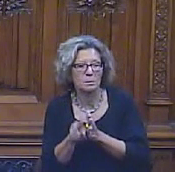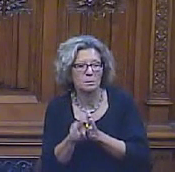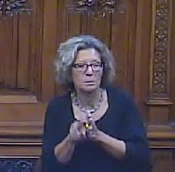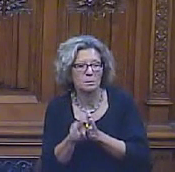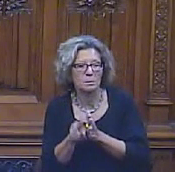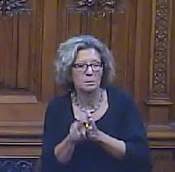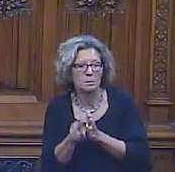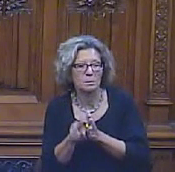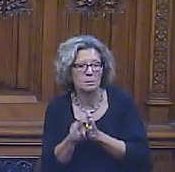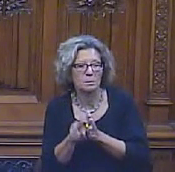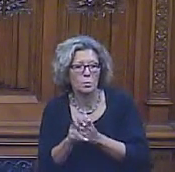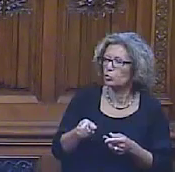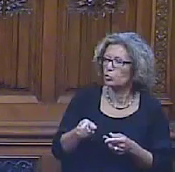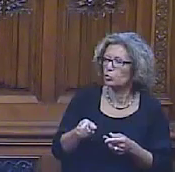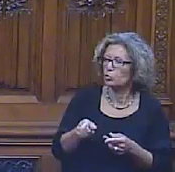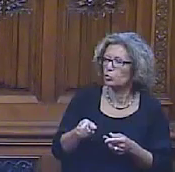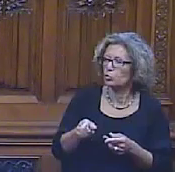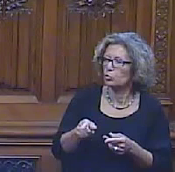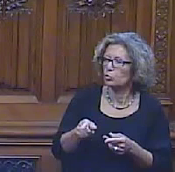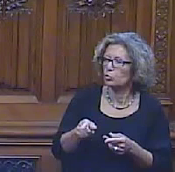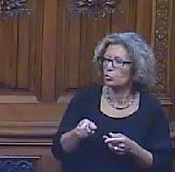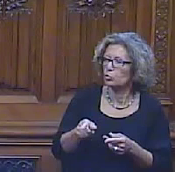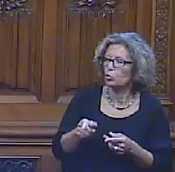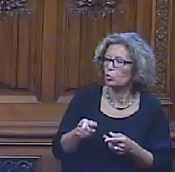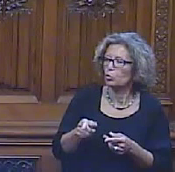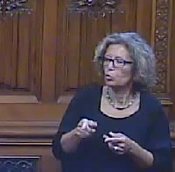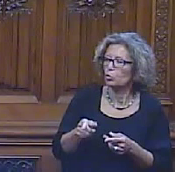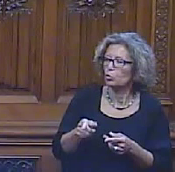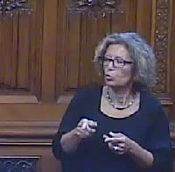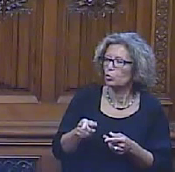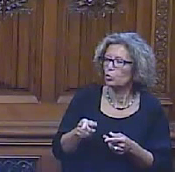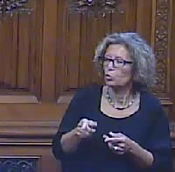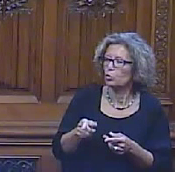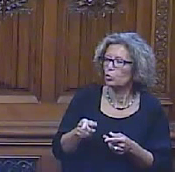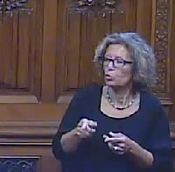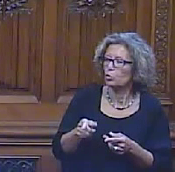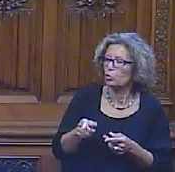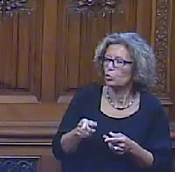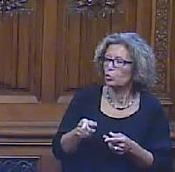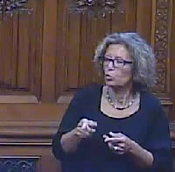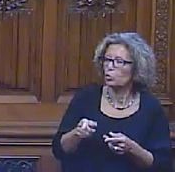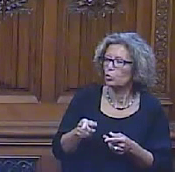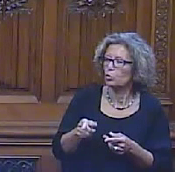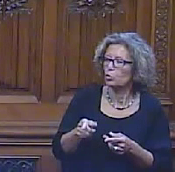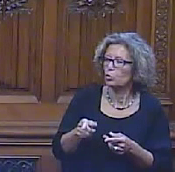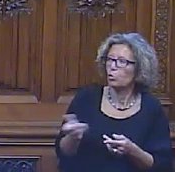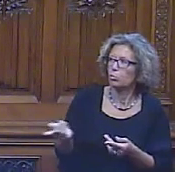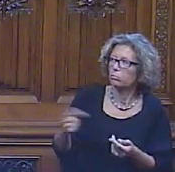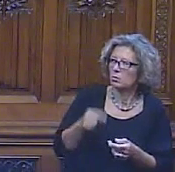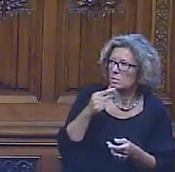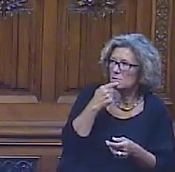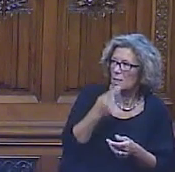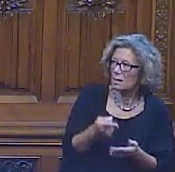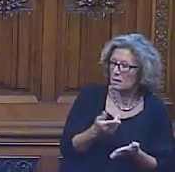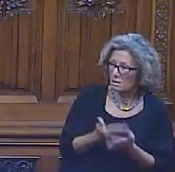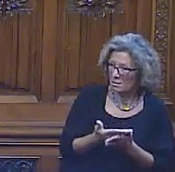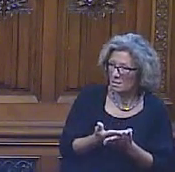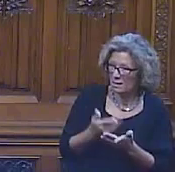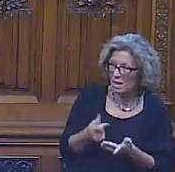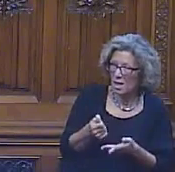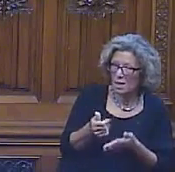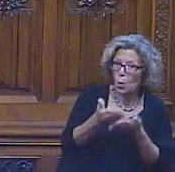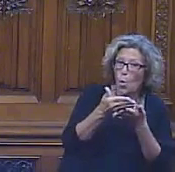austeilen, sondern es sind auch solche Szenen. Und im Endeffekt könnte man ja, wenn man die Zivilgesellschaft schon so ins Spiel bringt, schon auch sagen, ist es